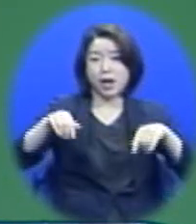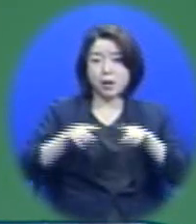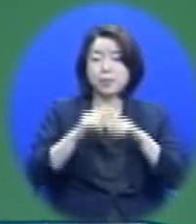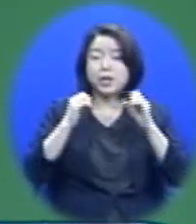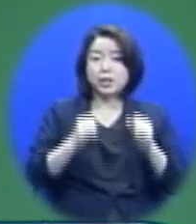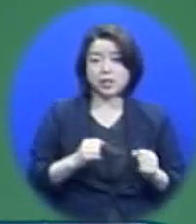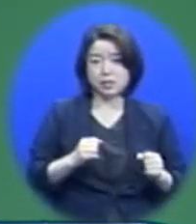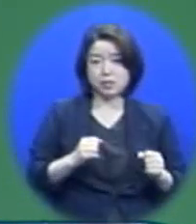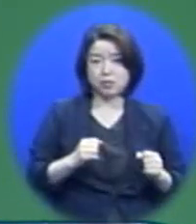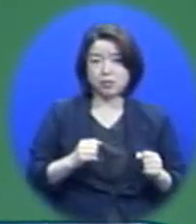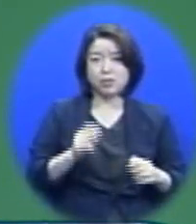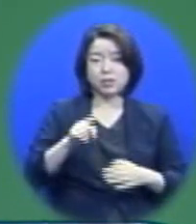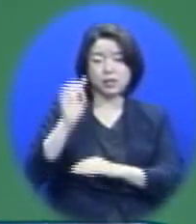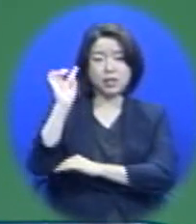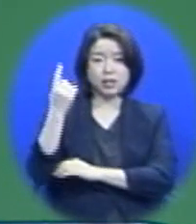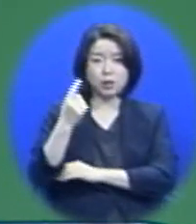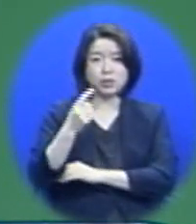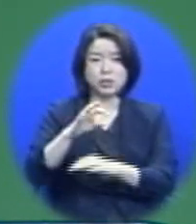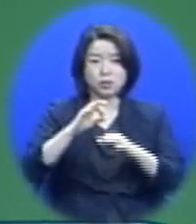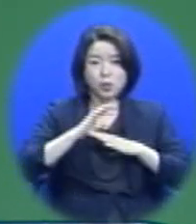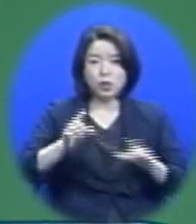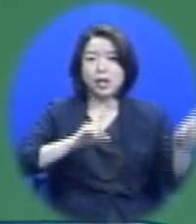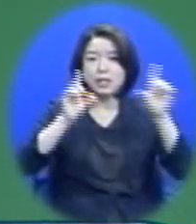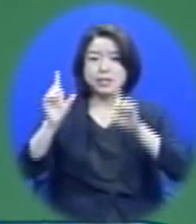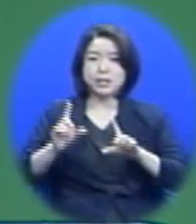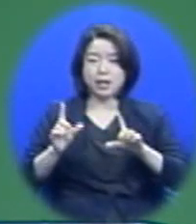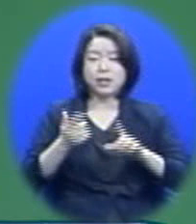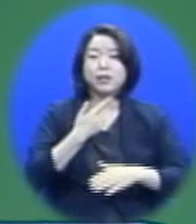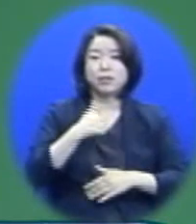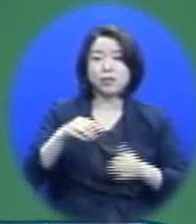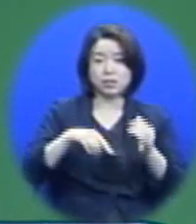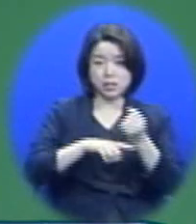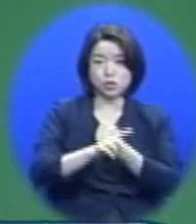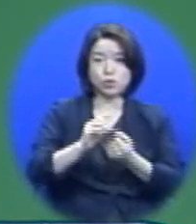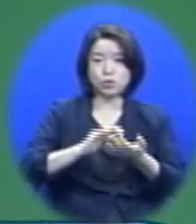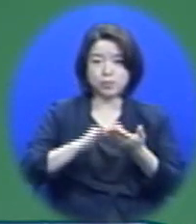다윗이 이렇게 놀라운 삶을 살았던 이유예요.